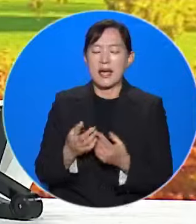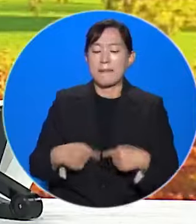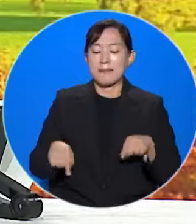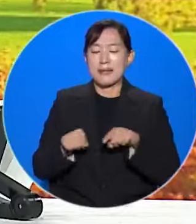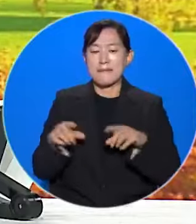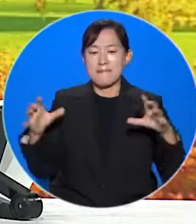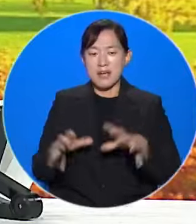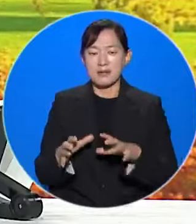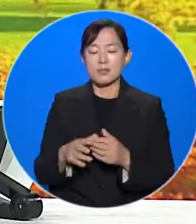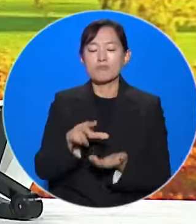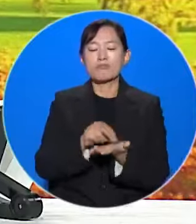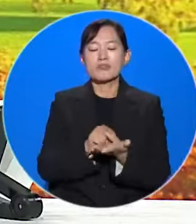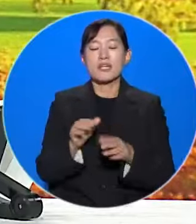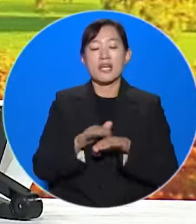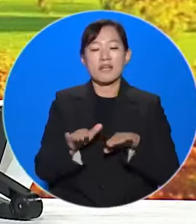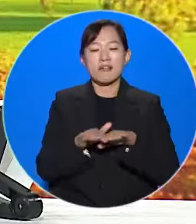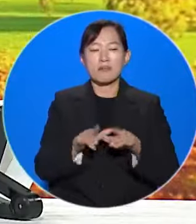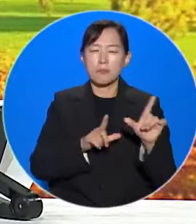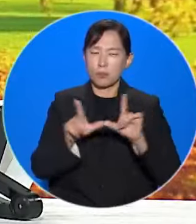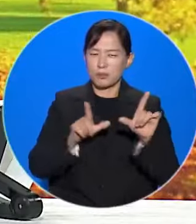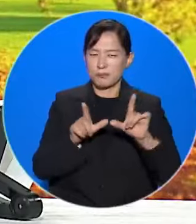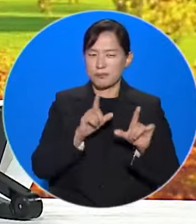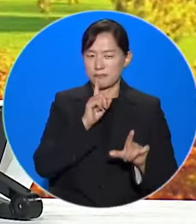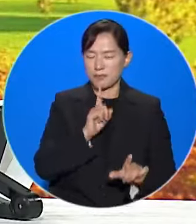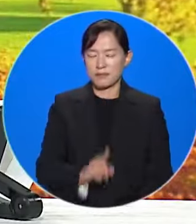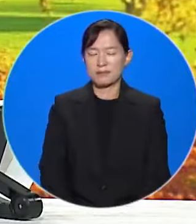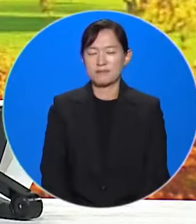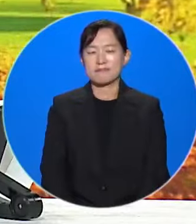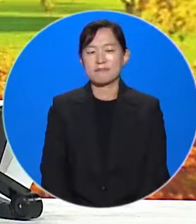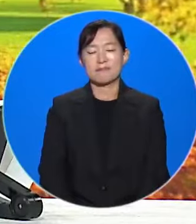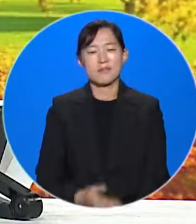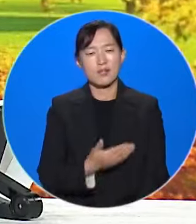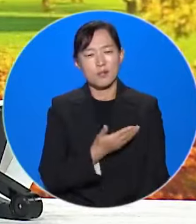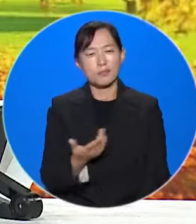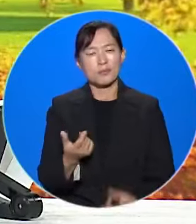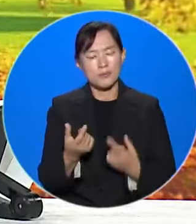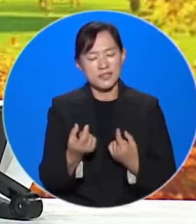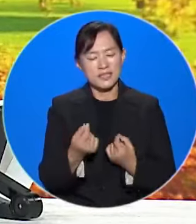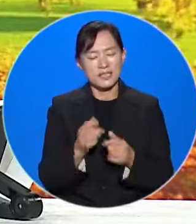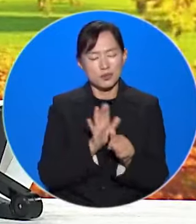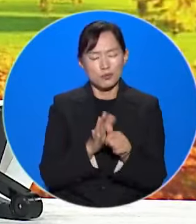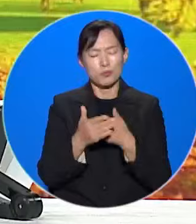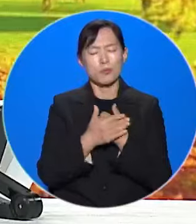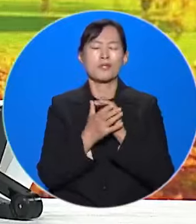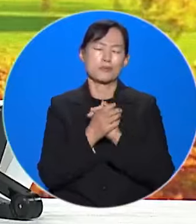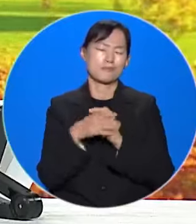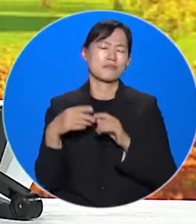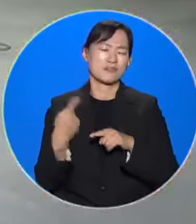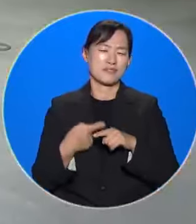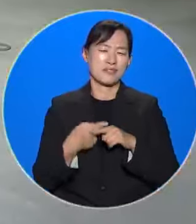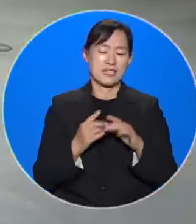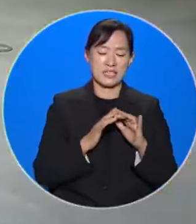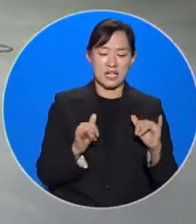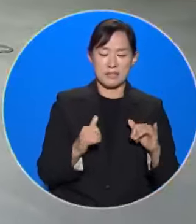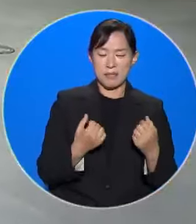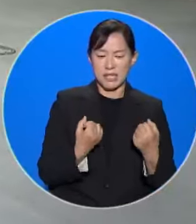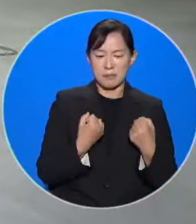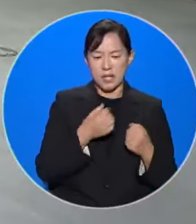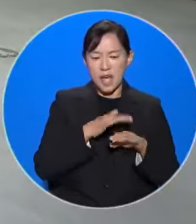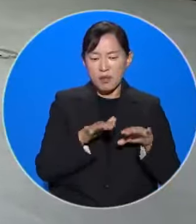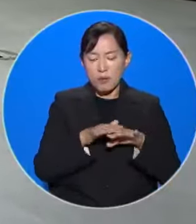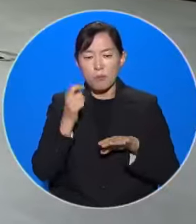통해 문제를 해결하려는 모습이라고 전했습니다. 여러분 이렇듯 중보기도도 마찬가지입니다. 사람의 힘으로 해결할